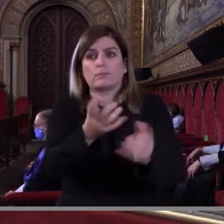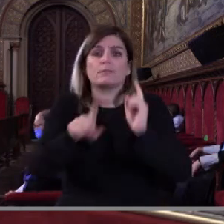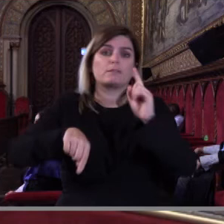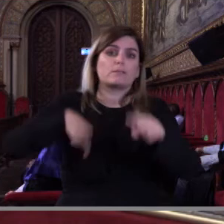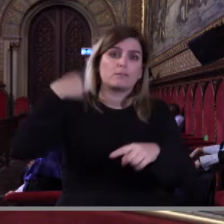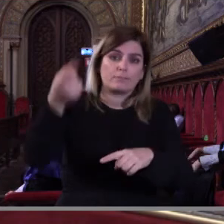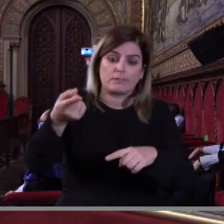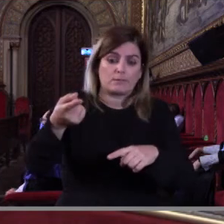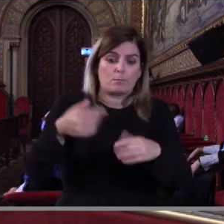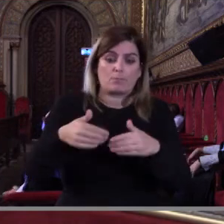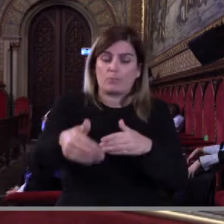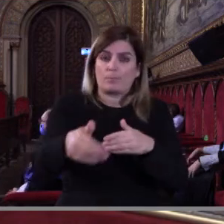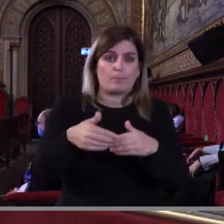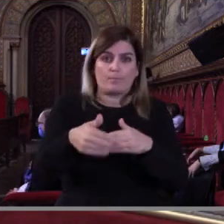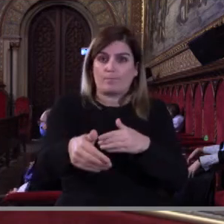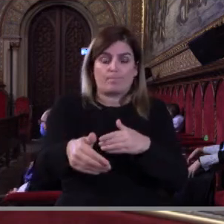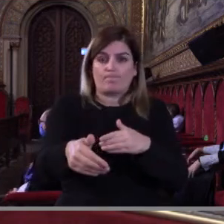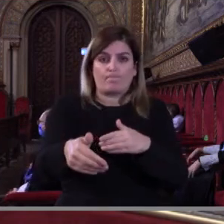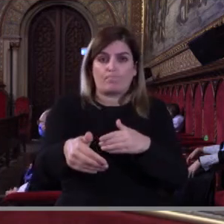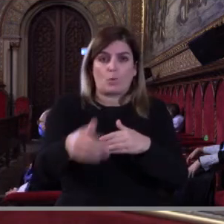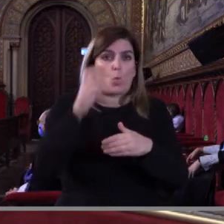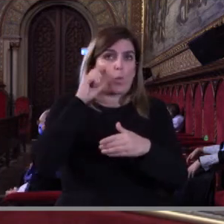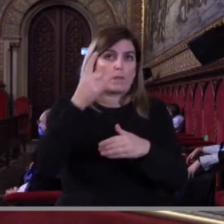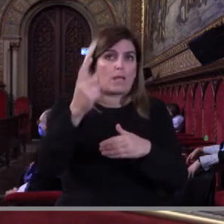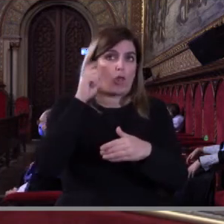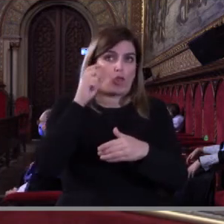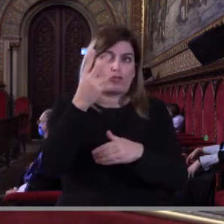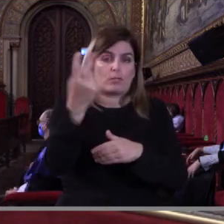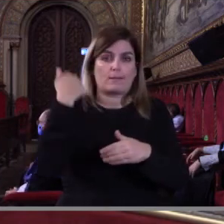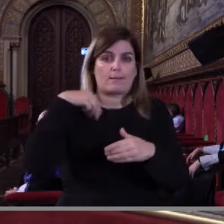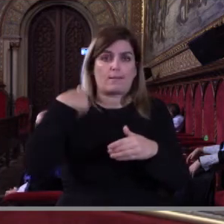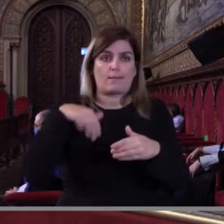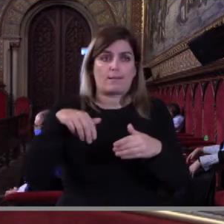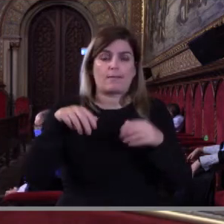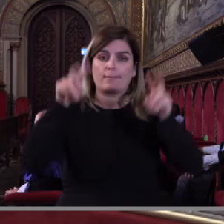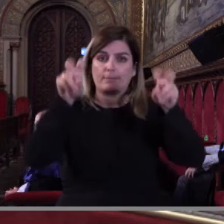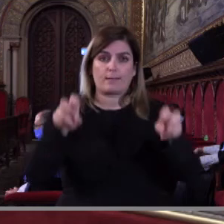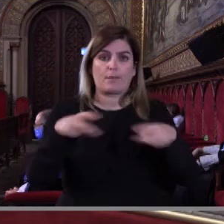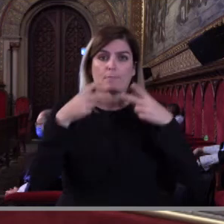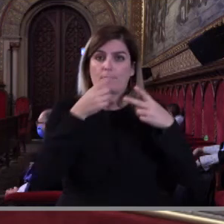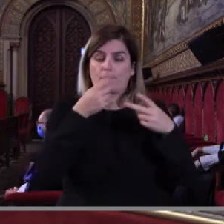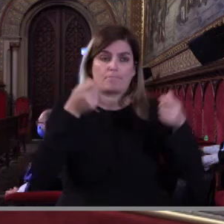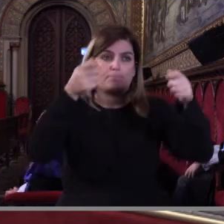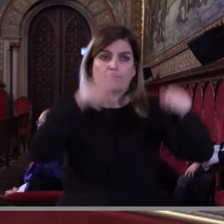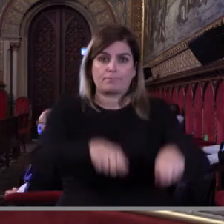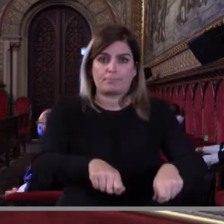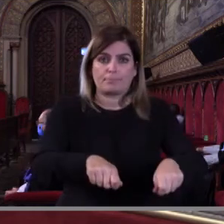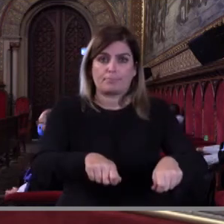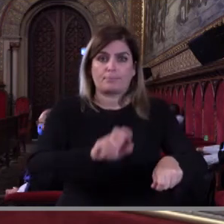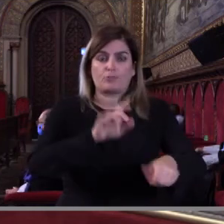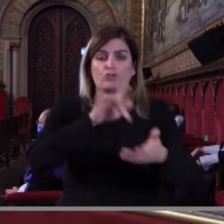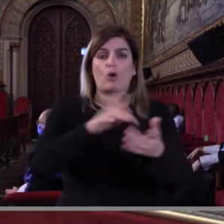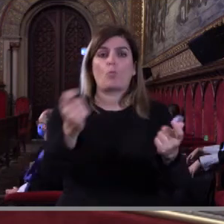mesures aviat en un o dos dies quan sigui publicat en el Diari Oficial de la